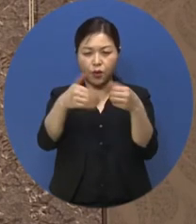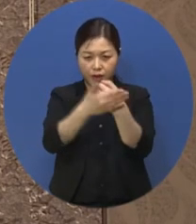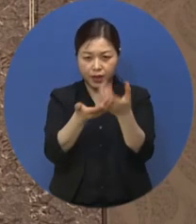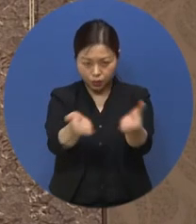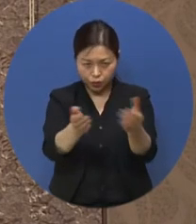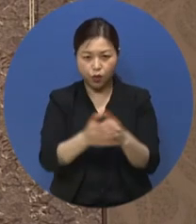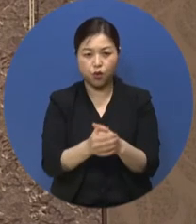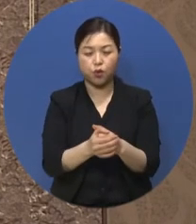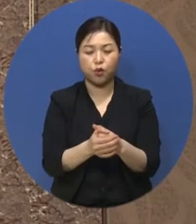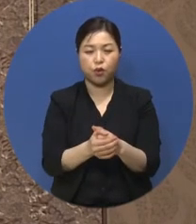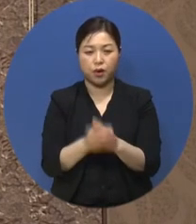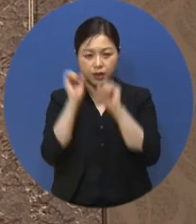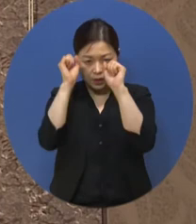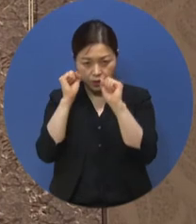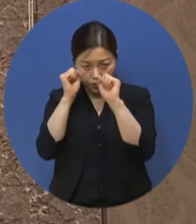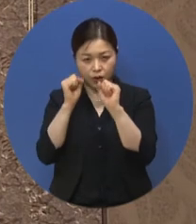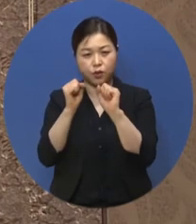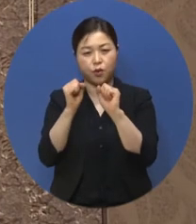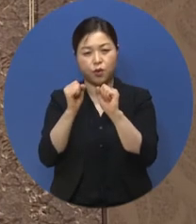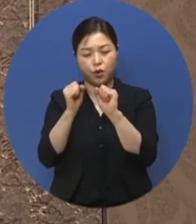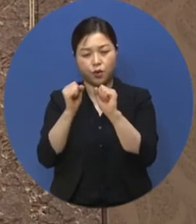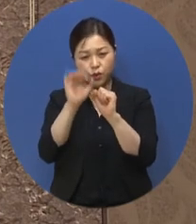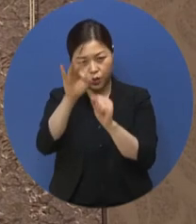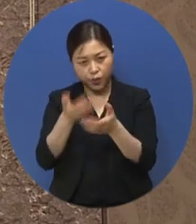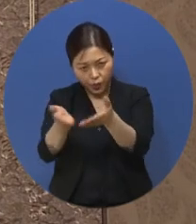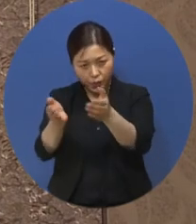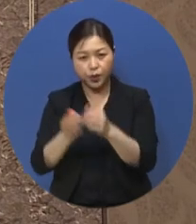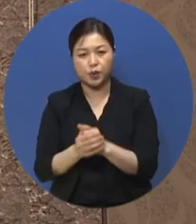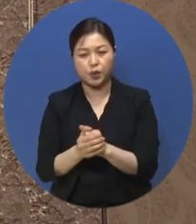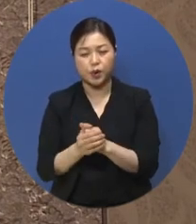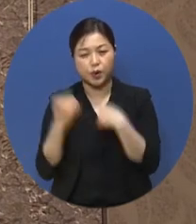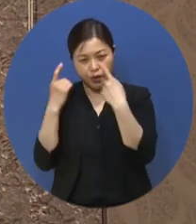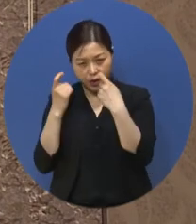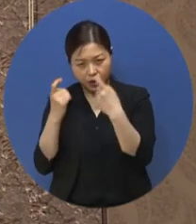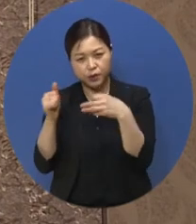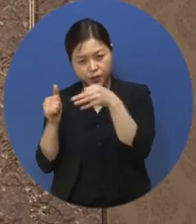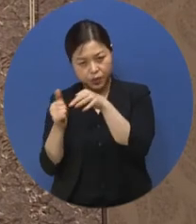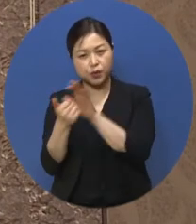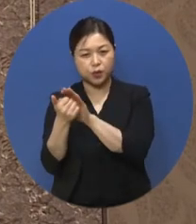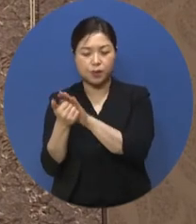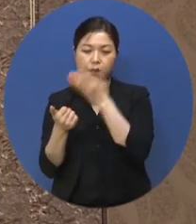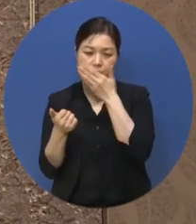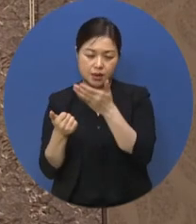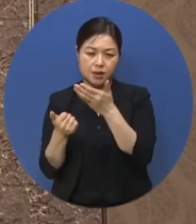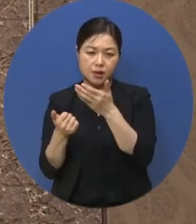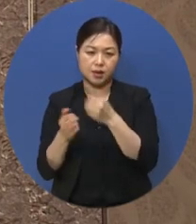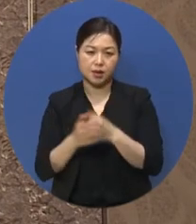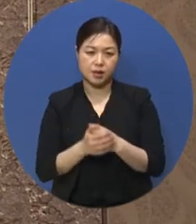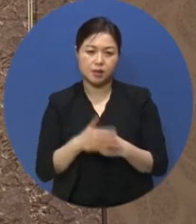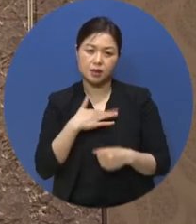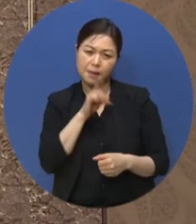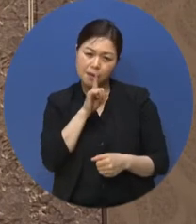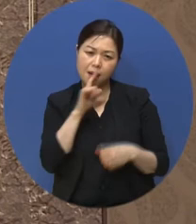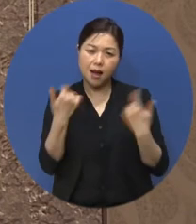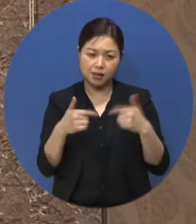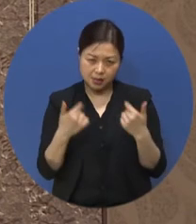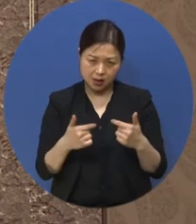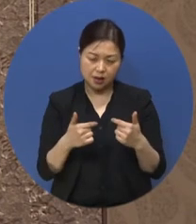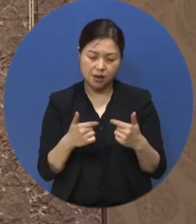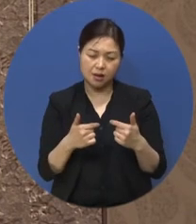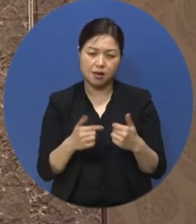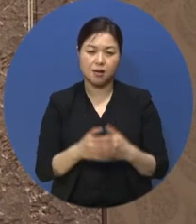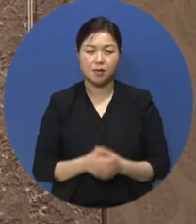거고 체육에도 갈 거고 관광에도 도움을 줄 수 있다고 누누이 말씀하는 게 그거밖에 없어요. 그러다